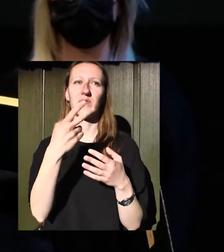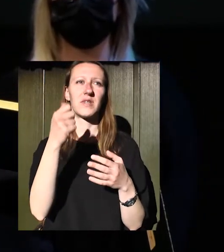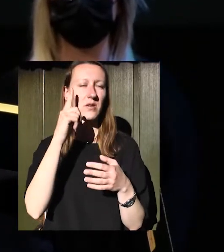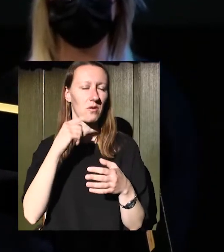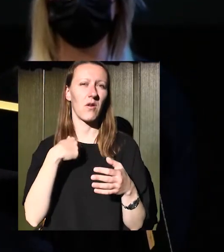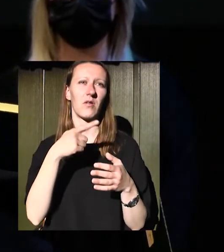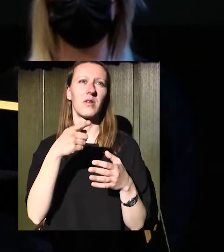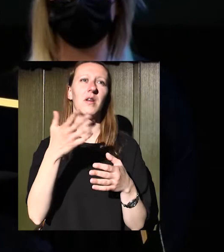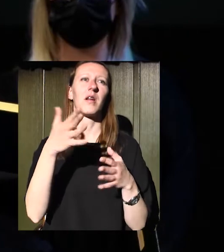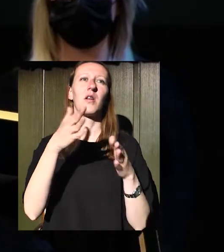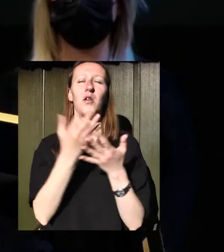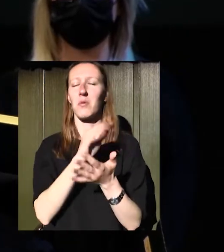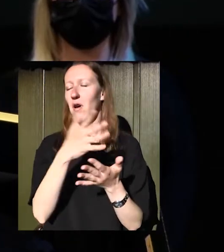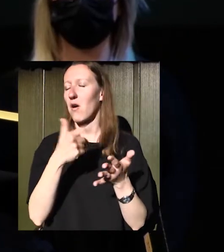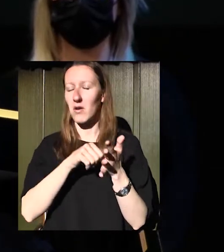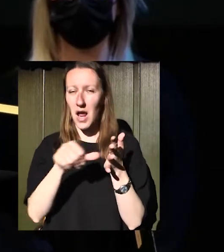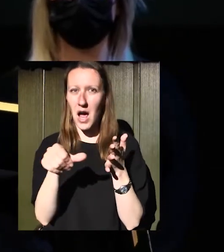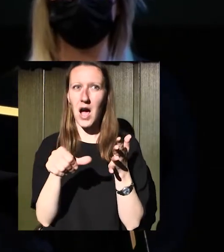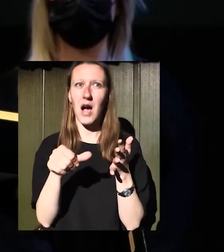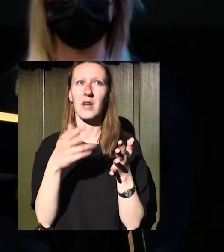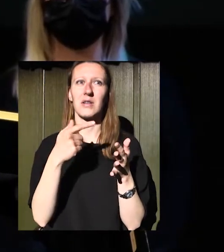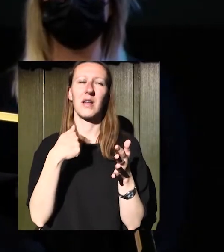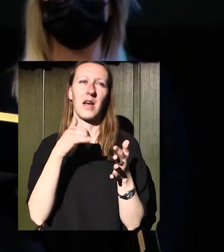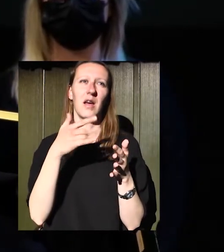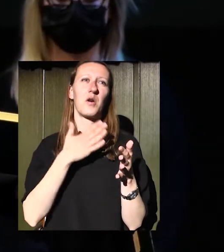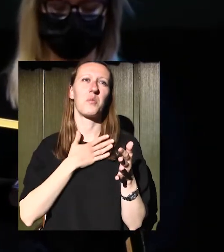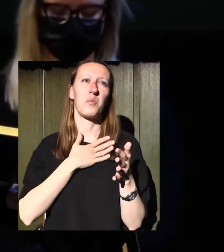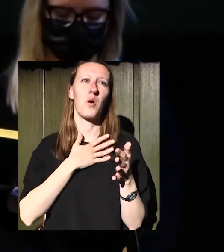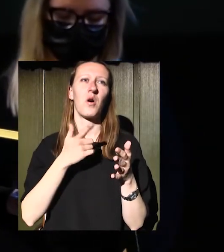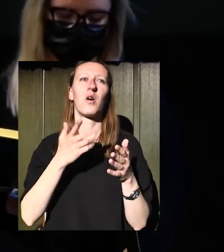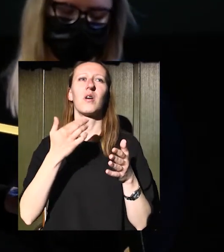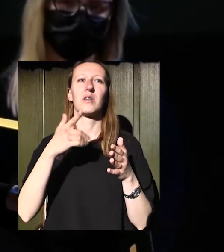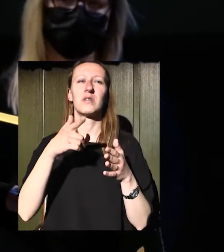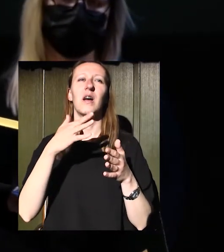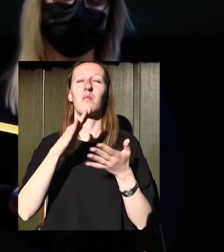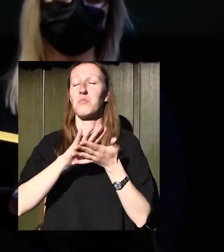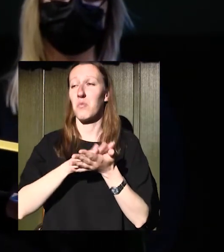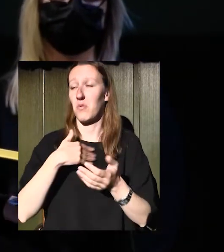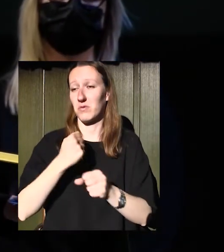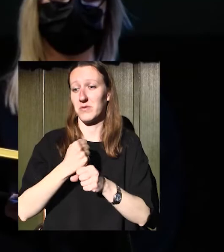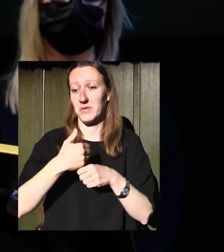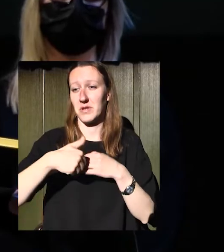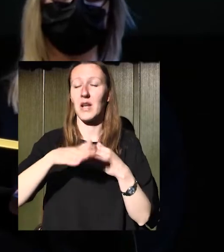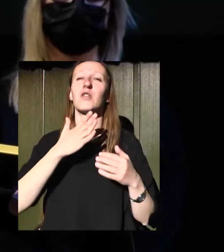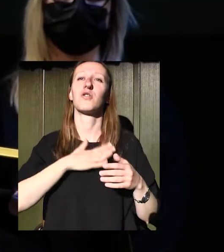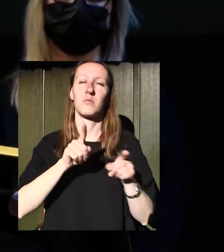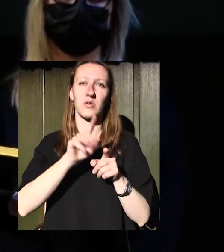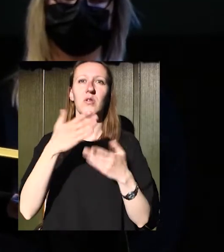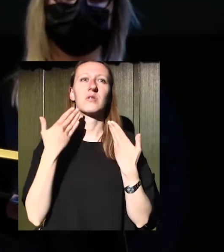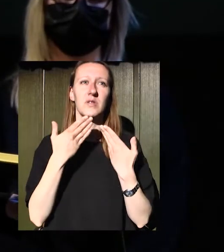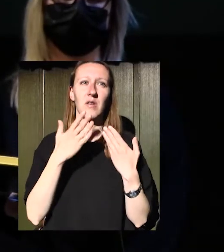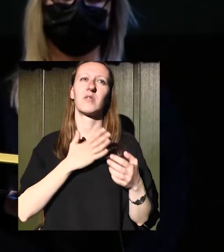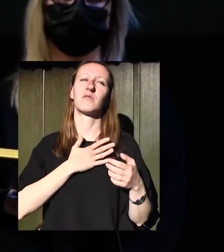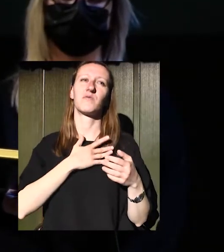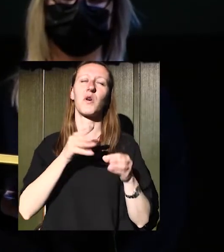mojih 21 godinu primiti nešto ovako, s obzirom da je moja karijera tek na začetku. Htjela bih se